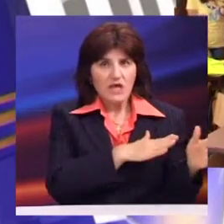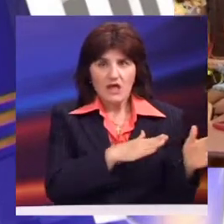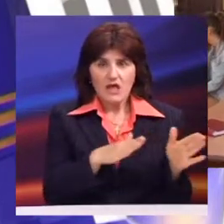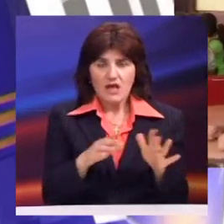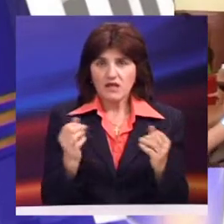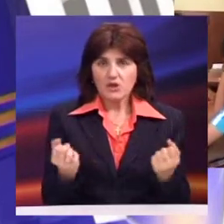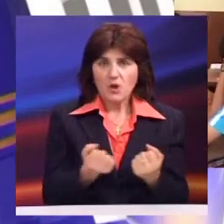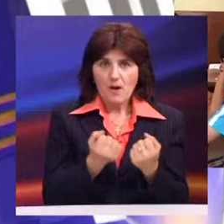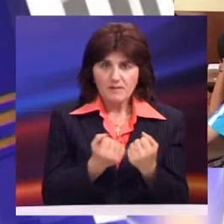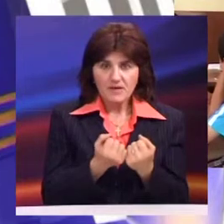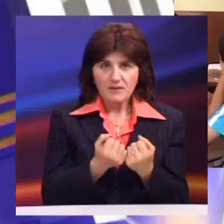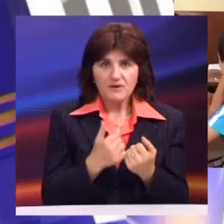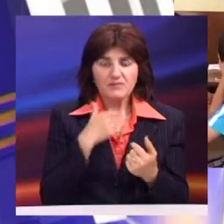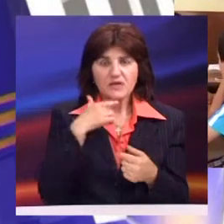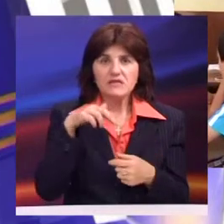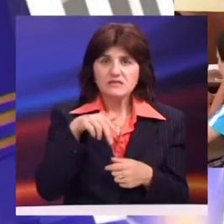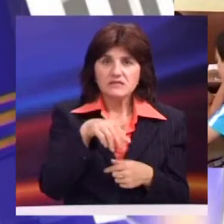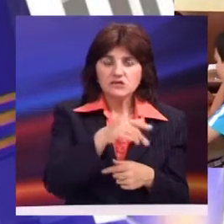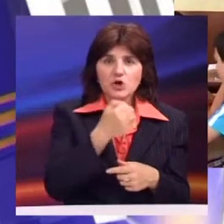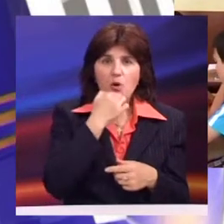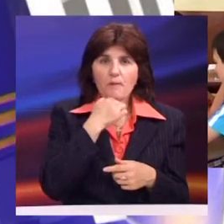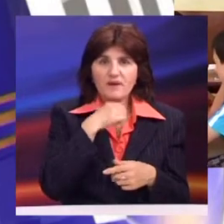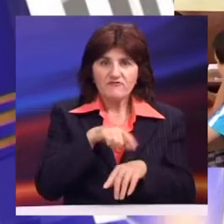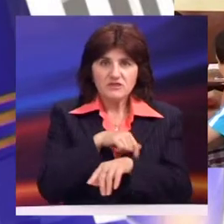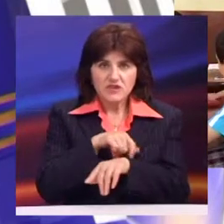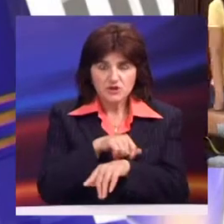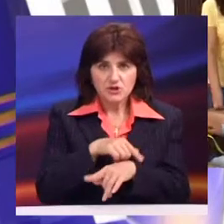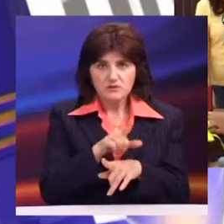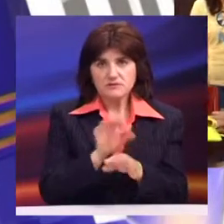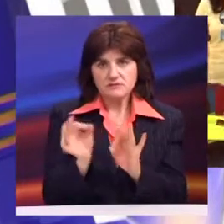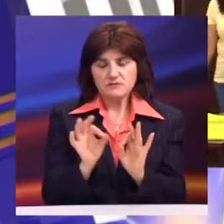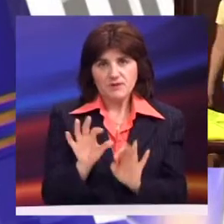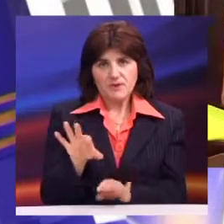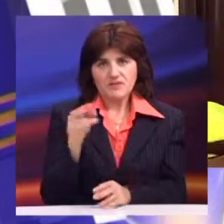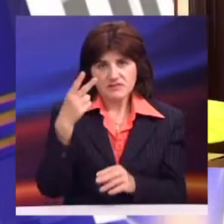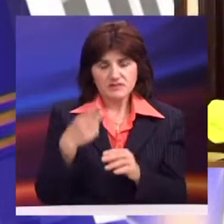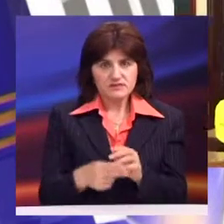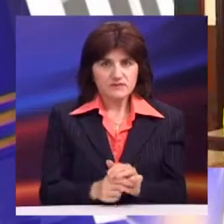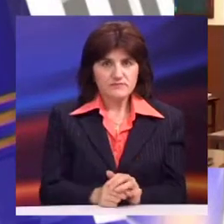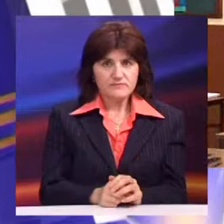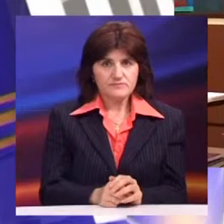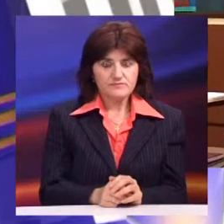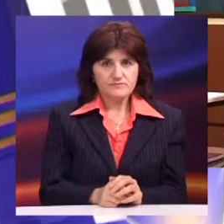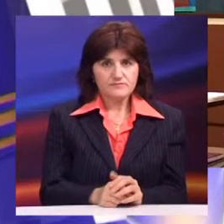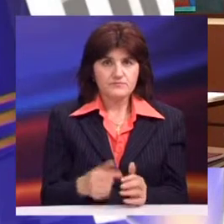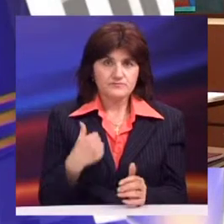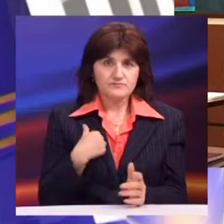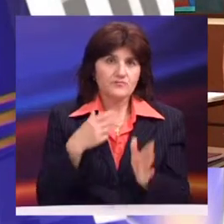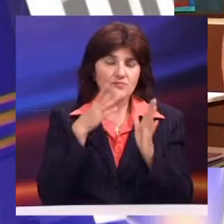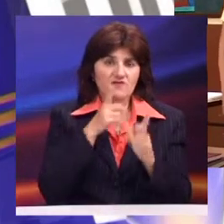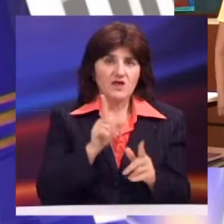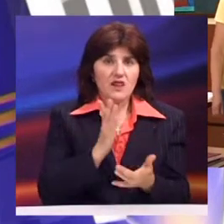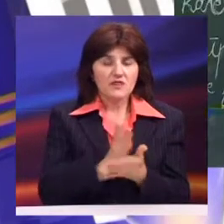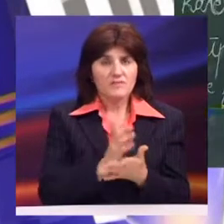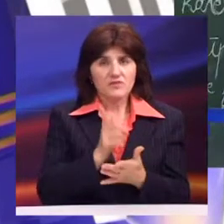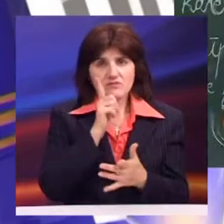je pohađao pripremne časove u školi, a išao je i na privatne i smatra da je spreman za polaganje završnog ispita. Verujem da neće biti